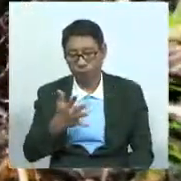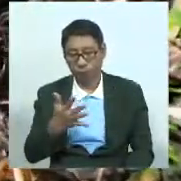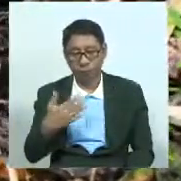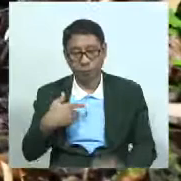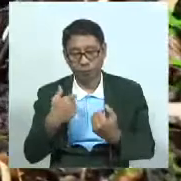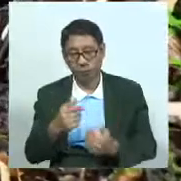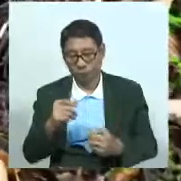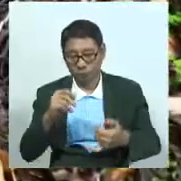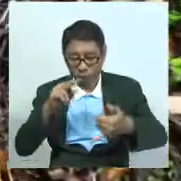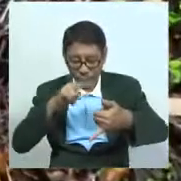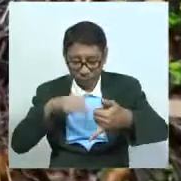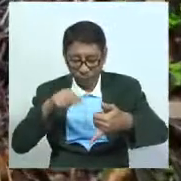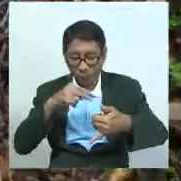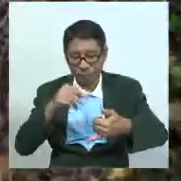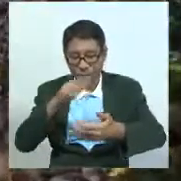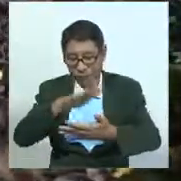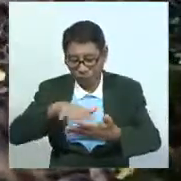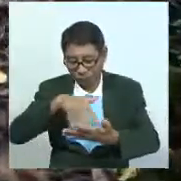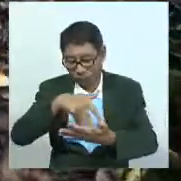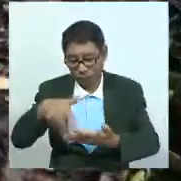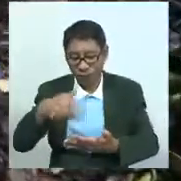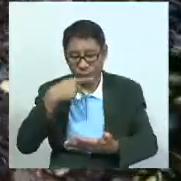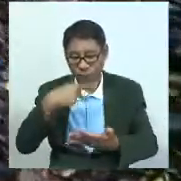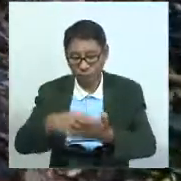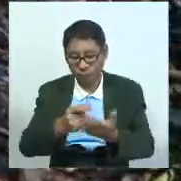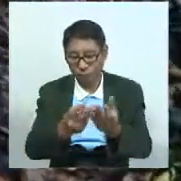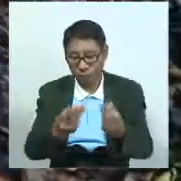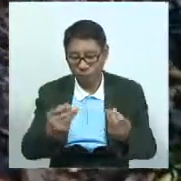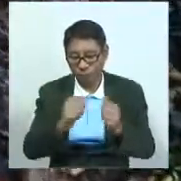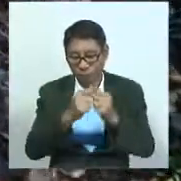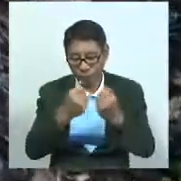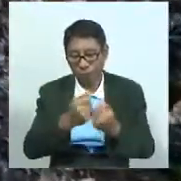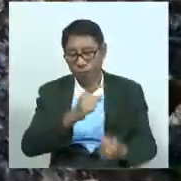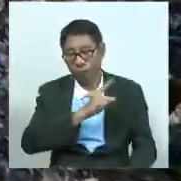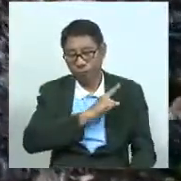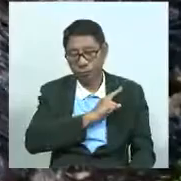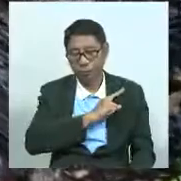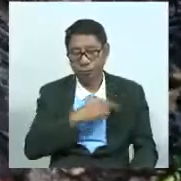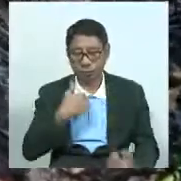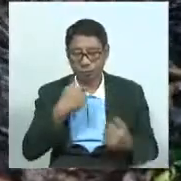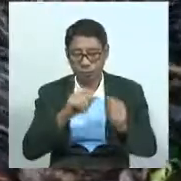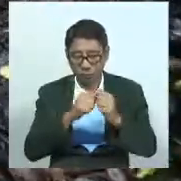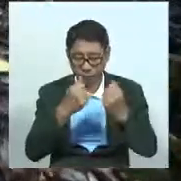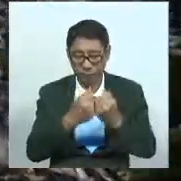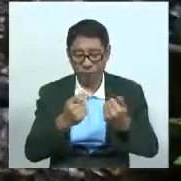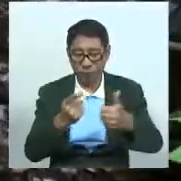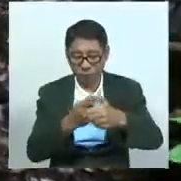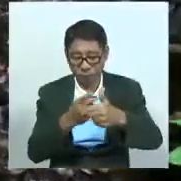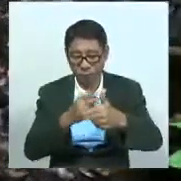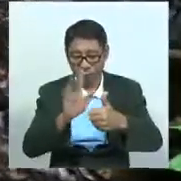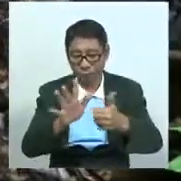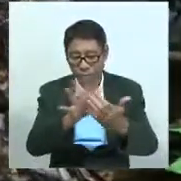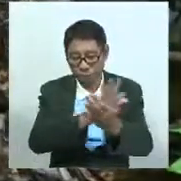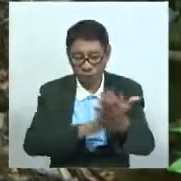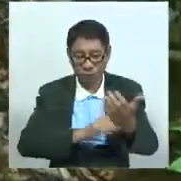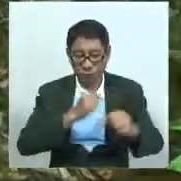ที่รู้จักจัดทำแผนที่การใช้ประโยชน์ที่ดินในระดับอำเภอได้ด้วยตัวเองเป็นอำเภอแรกของประเทศไทยจัด